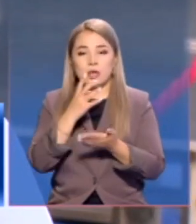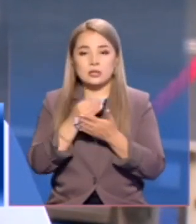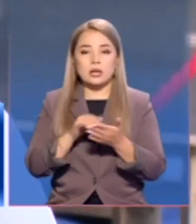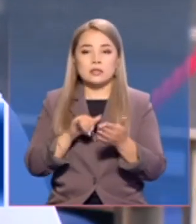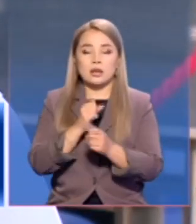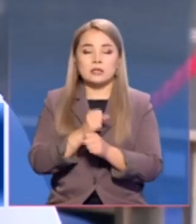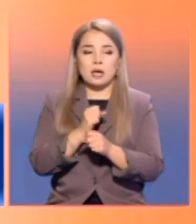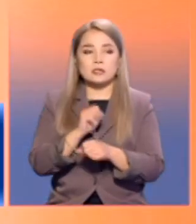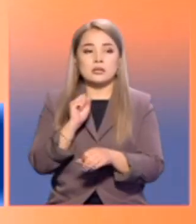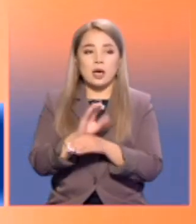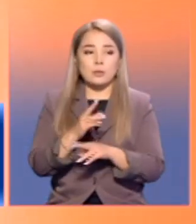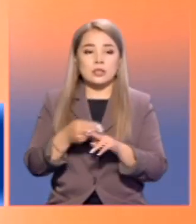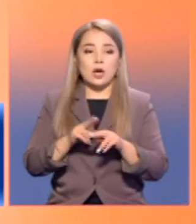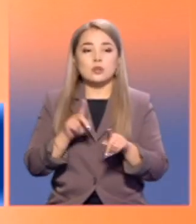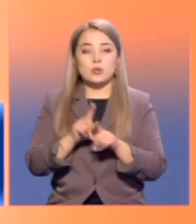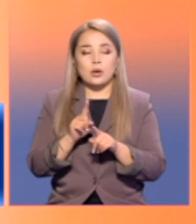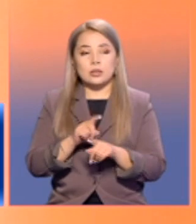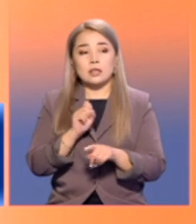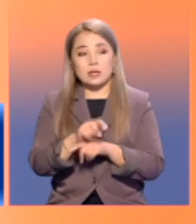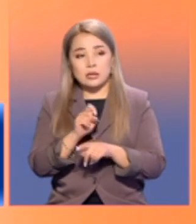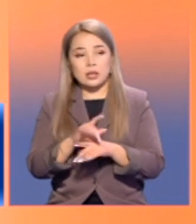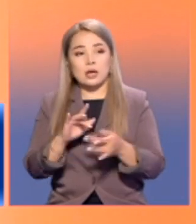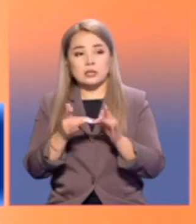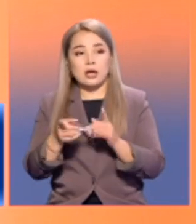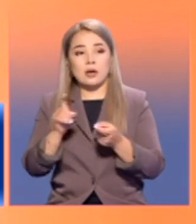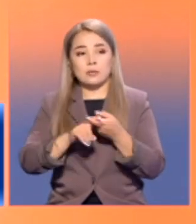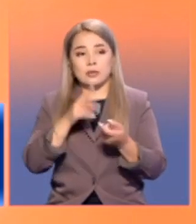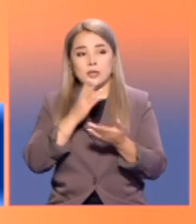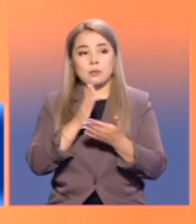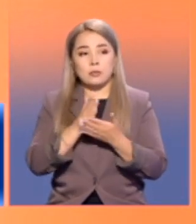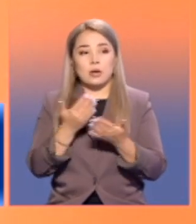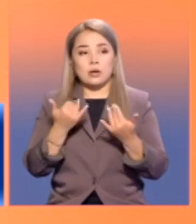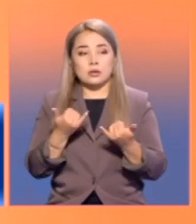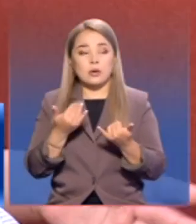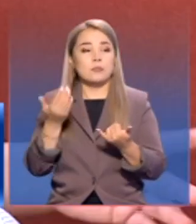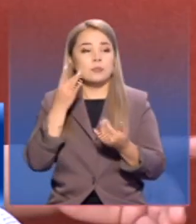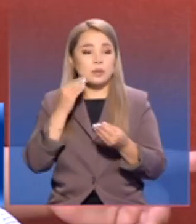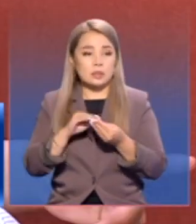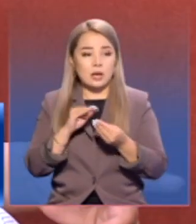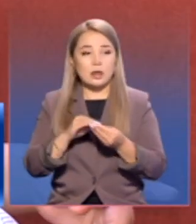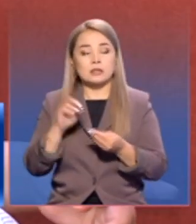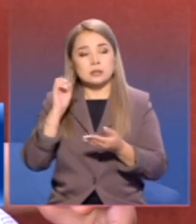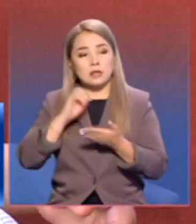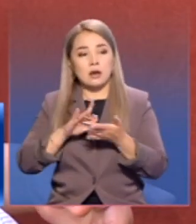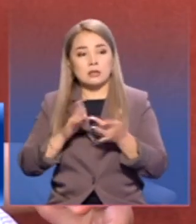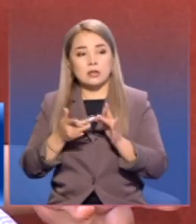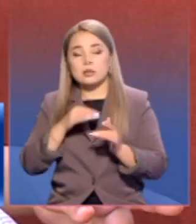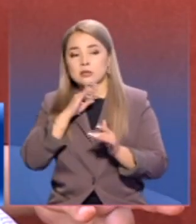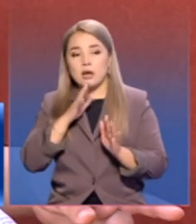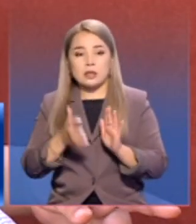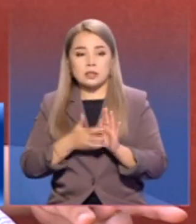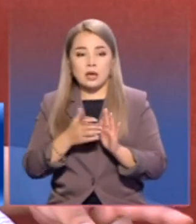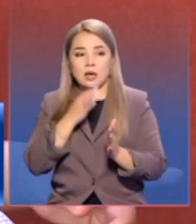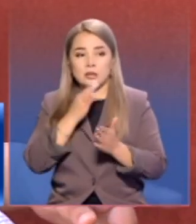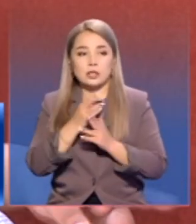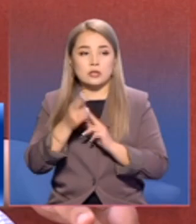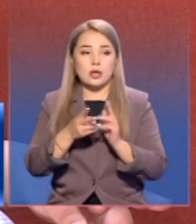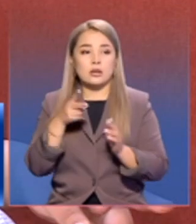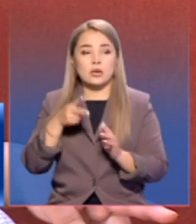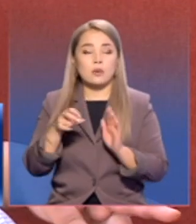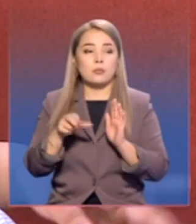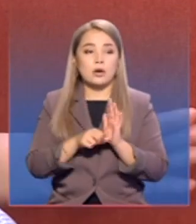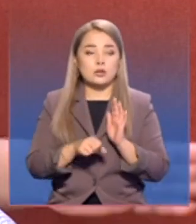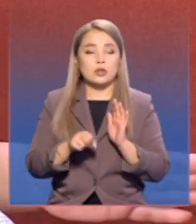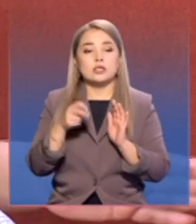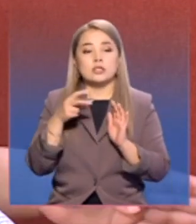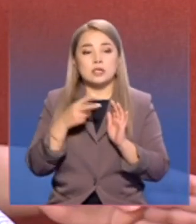Тіпті тапсырмалар да осы әлеуметтік желі арқылы беріледі. Алайда тура бұрынғы тарифін бүгін түкке жетпейтін болды дейді ол. Мен